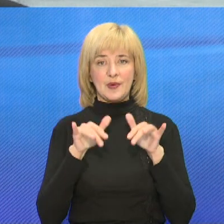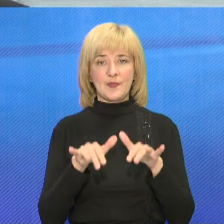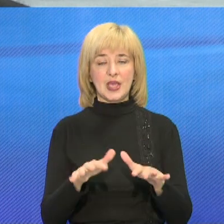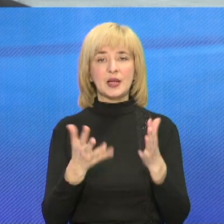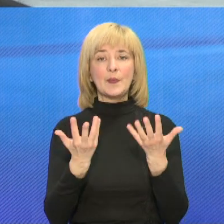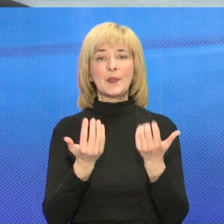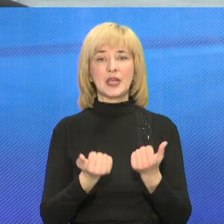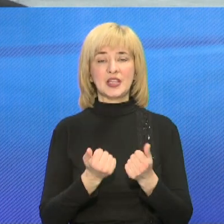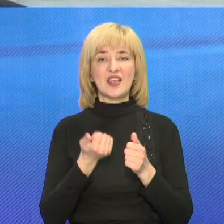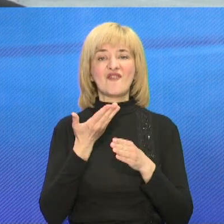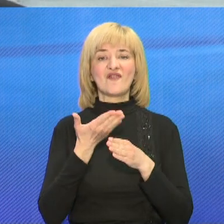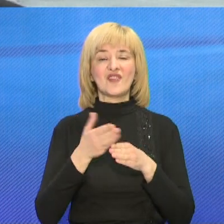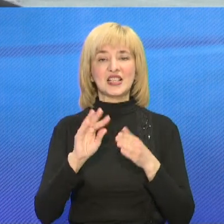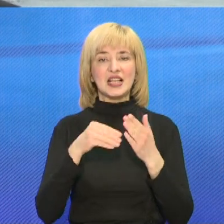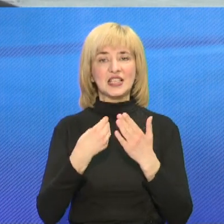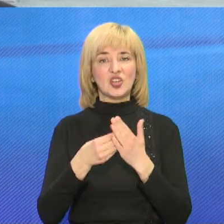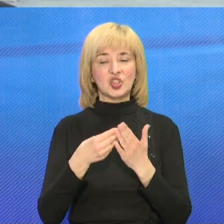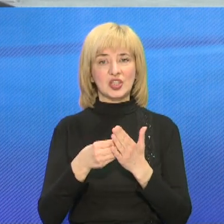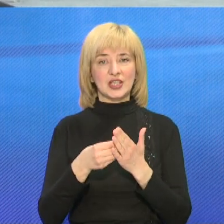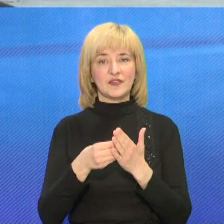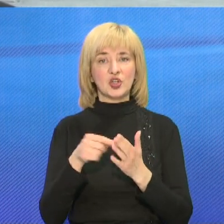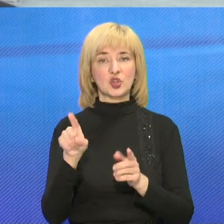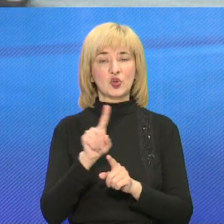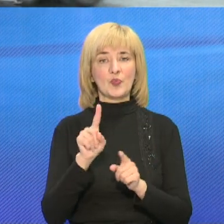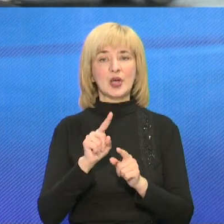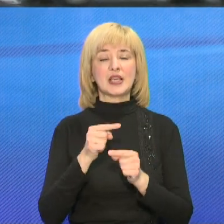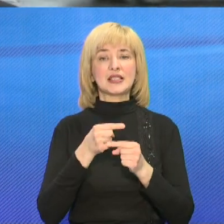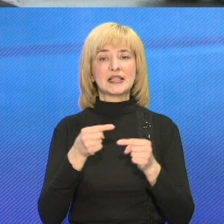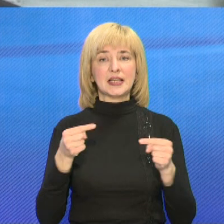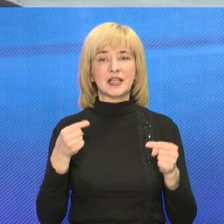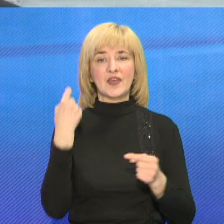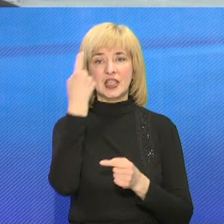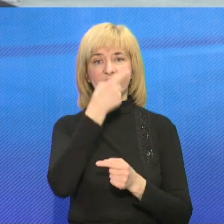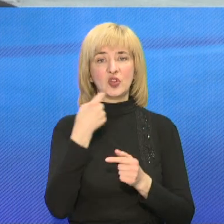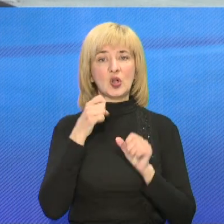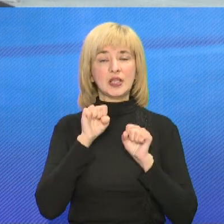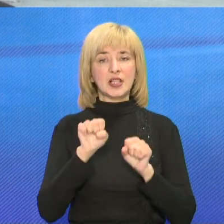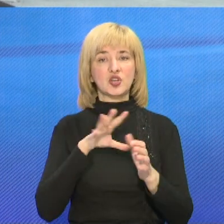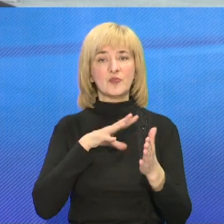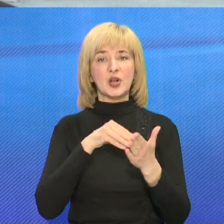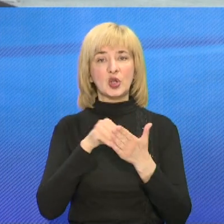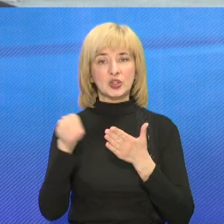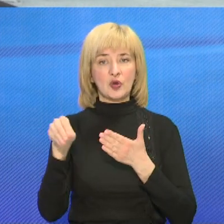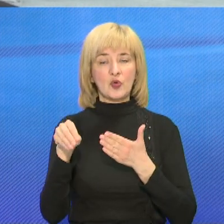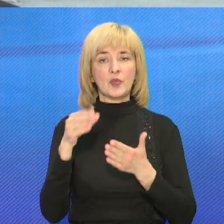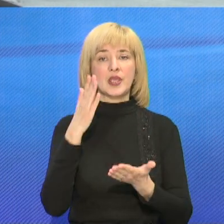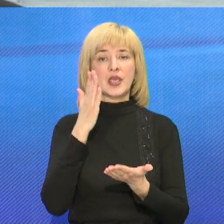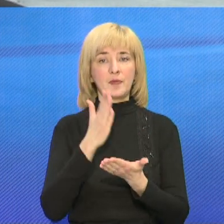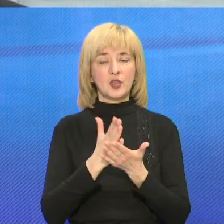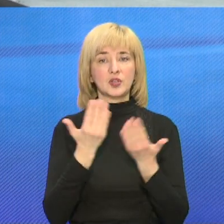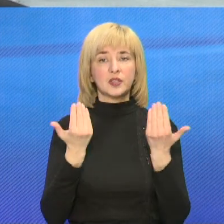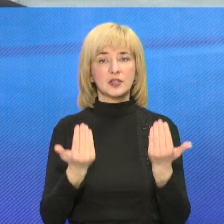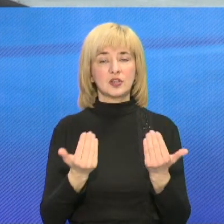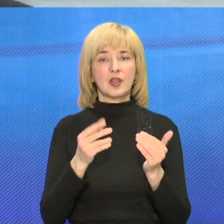значит, выделены денежные средства для того, чтобы средства индивидуальной защиты были закуплены, они закуплены, имеются на участках